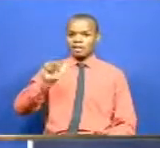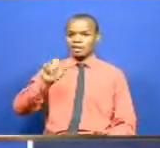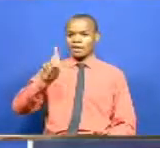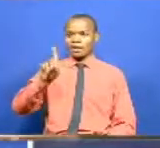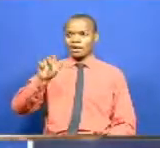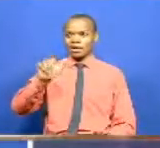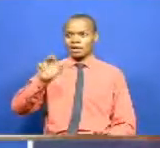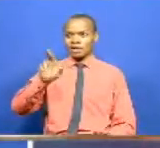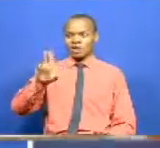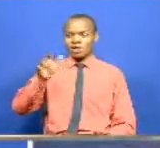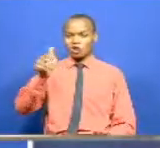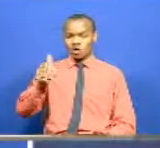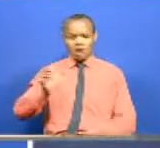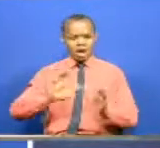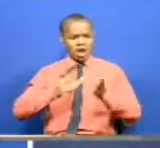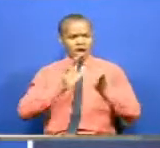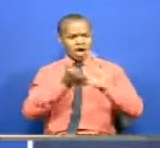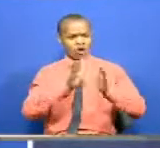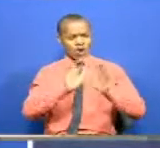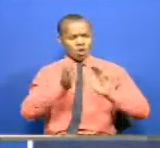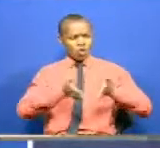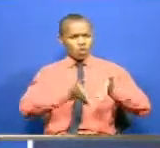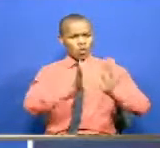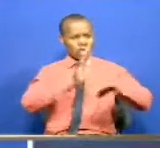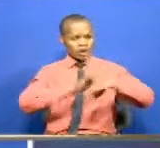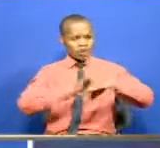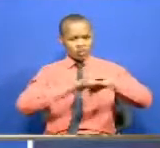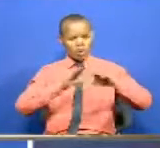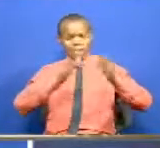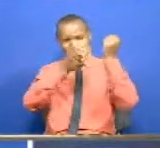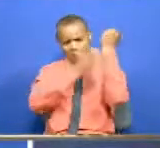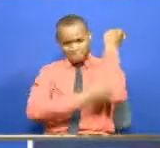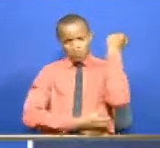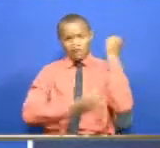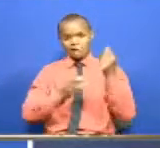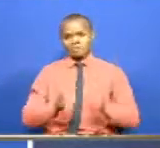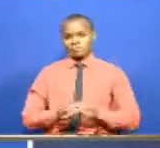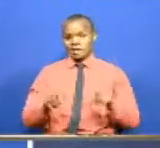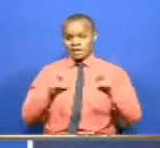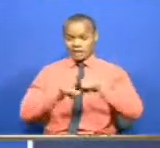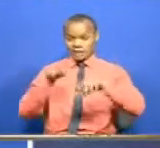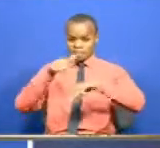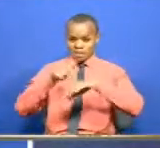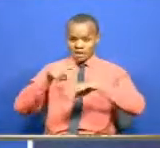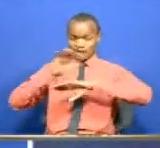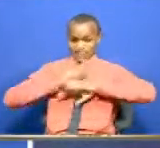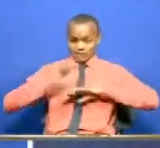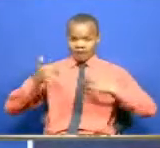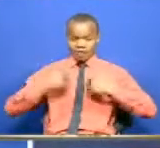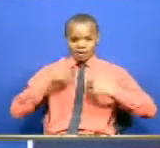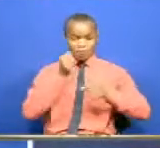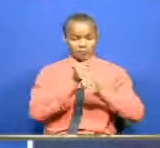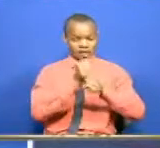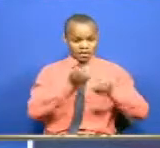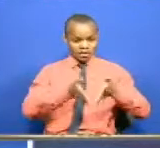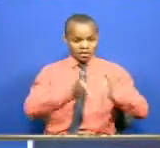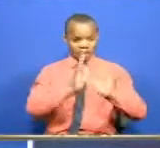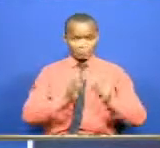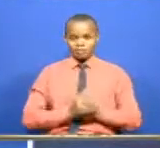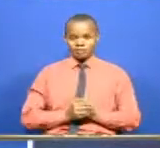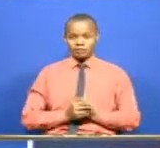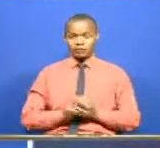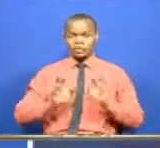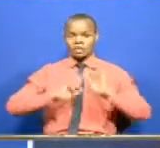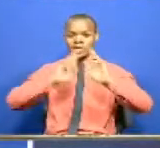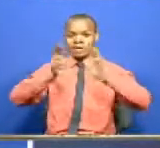na hali mbaya ya barabara katika eneo hilo licha ya kutengwa kwa pesa za kutosha za ujenzi wa barabara. Ripoti ya mkaguzi mkuu